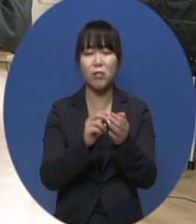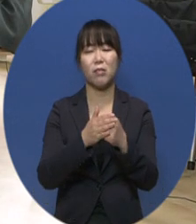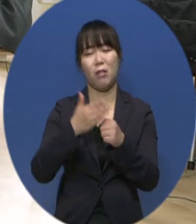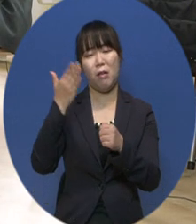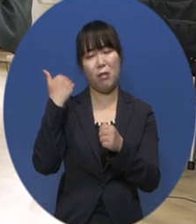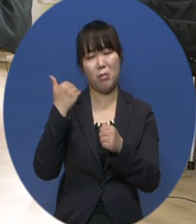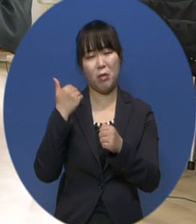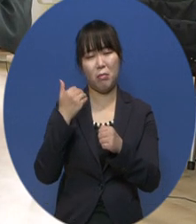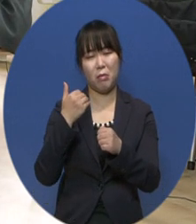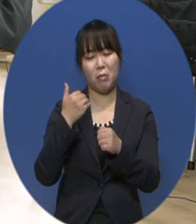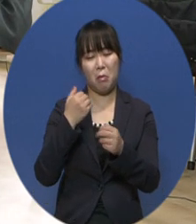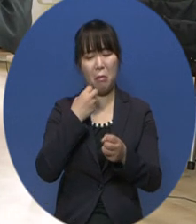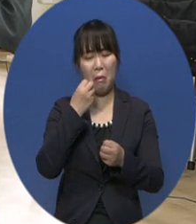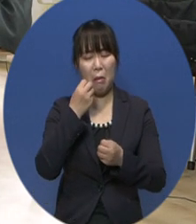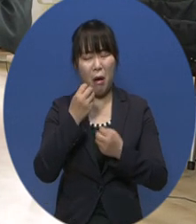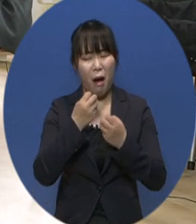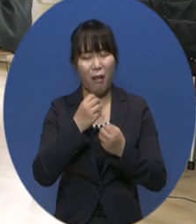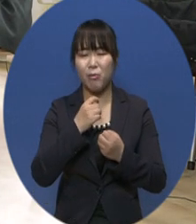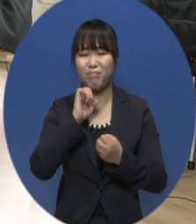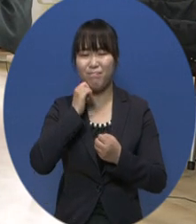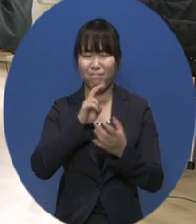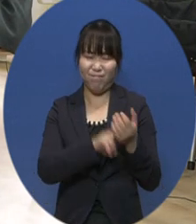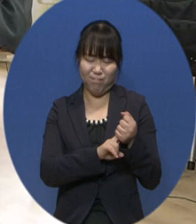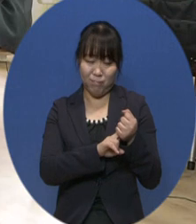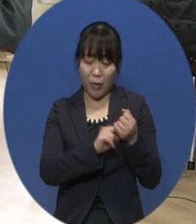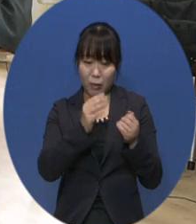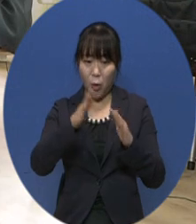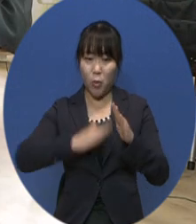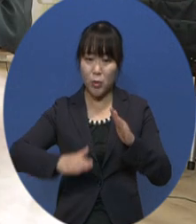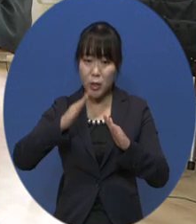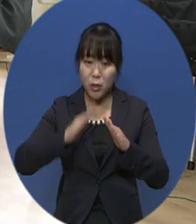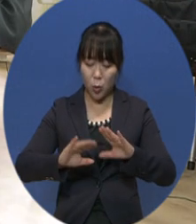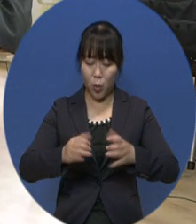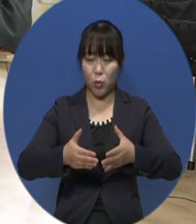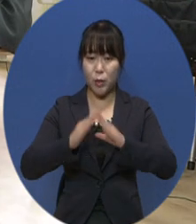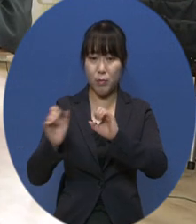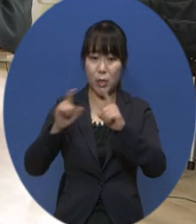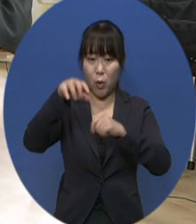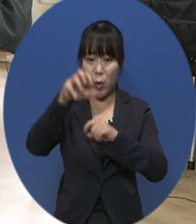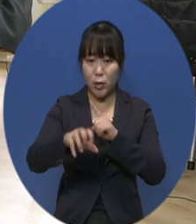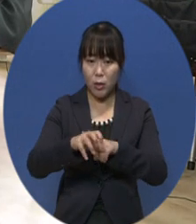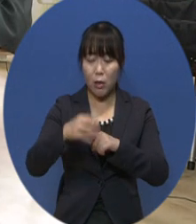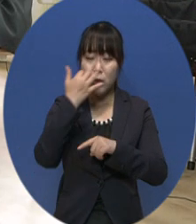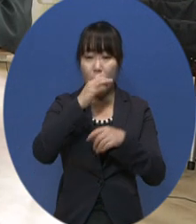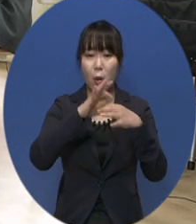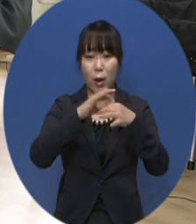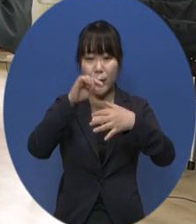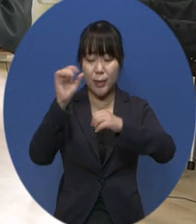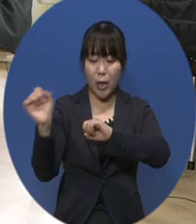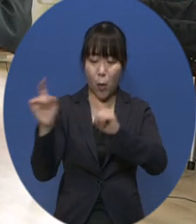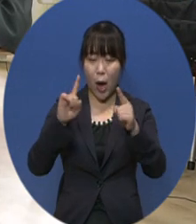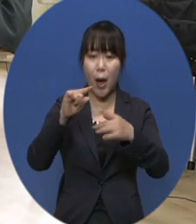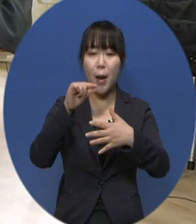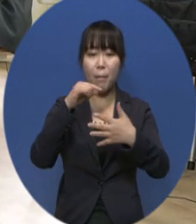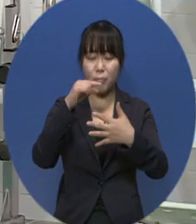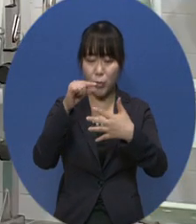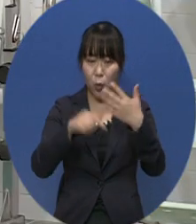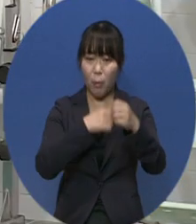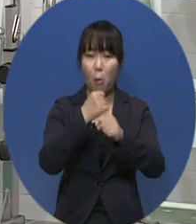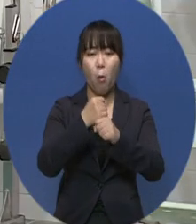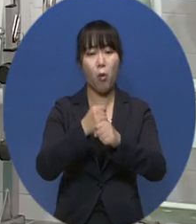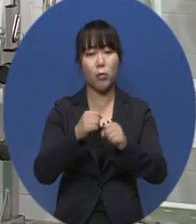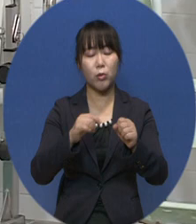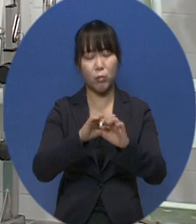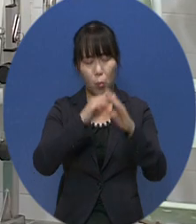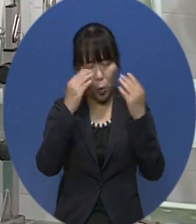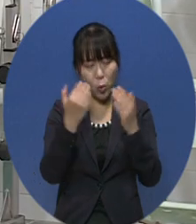더욱더 드러내기 힘들었잖아요. 네. 이게 공개적으로 국립재활병원에서 이제 성 프로그램, 재활 프로그램을 하고 있으면서 만족도가